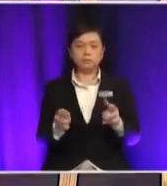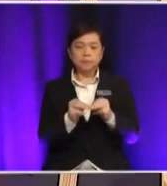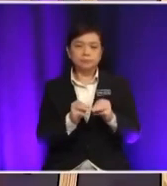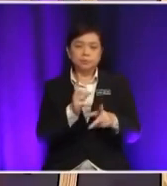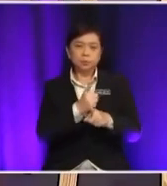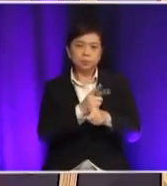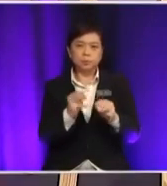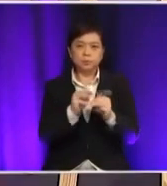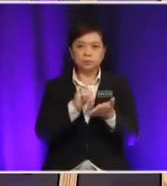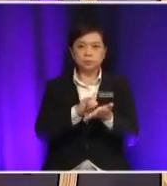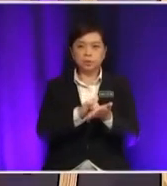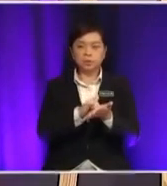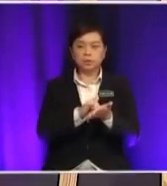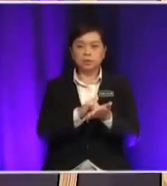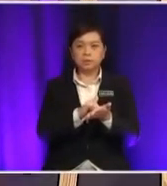satu